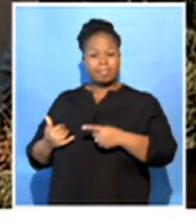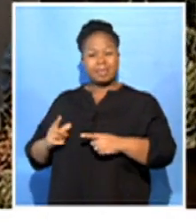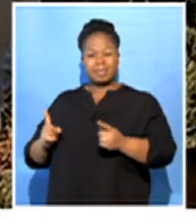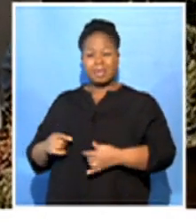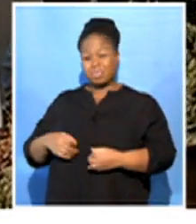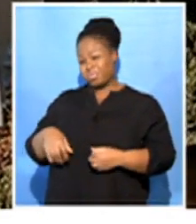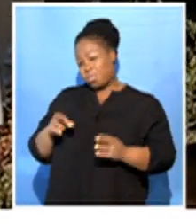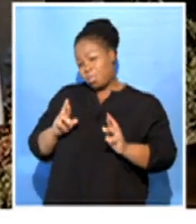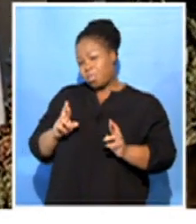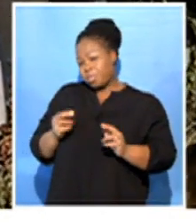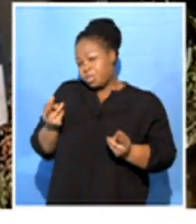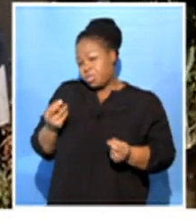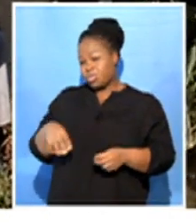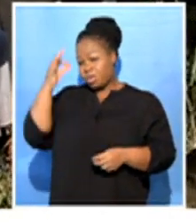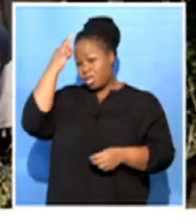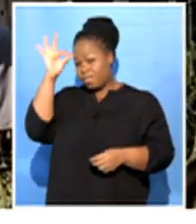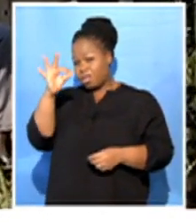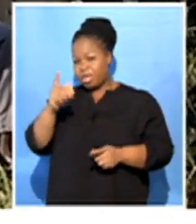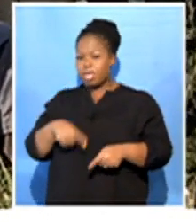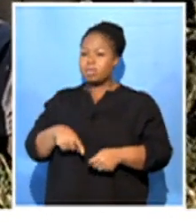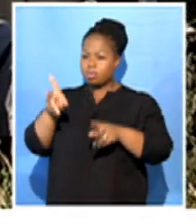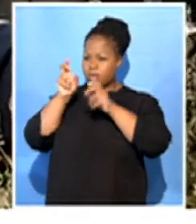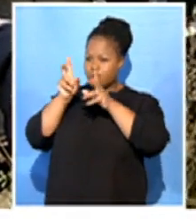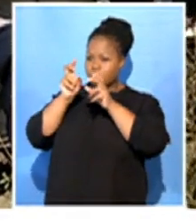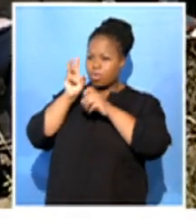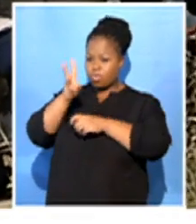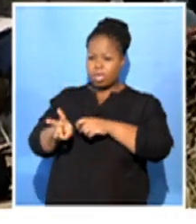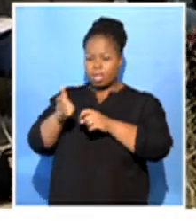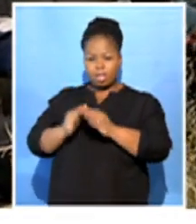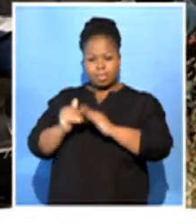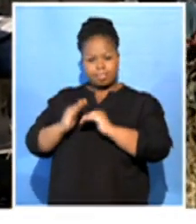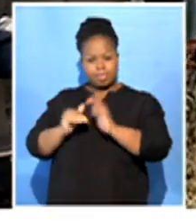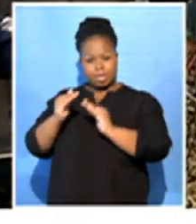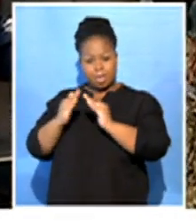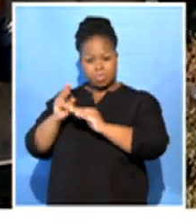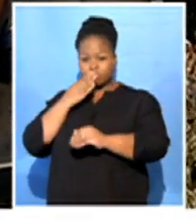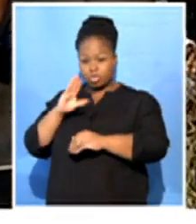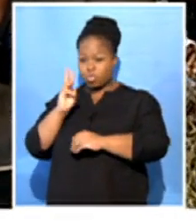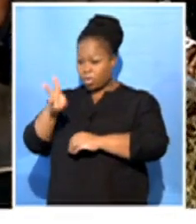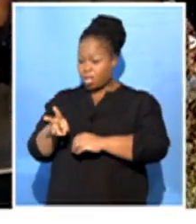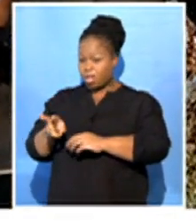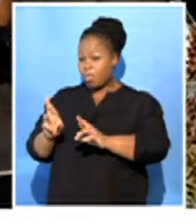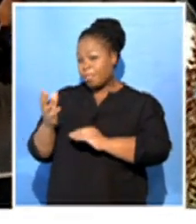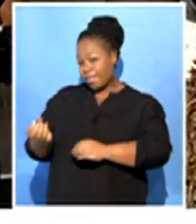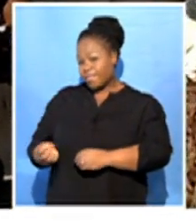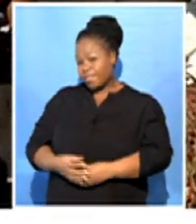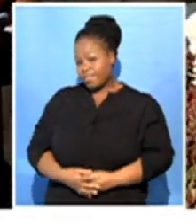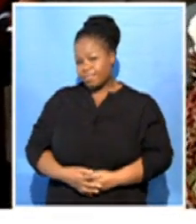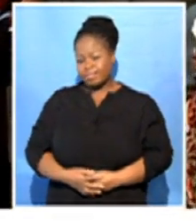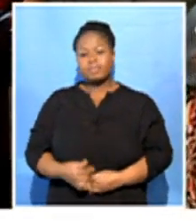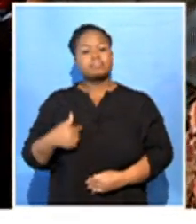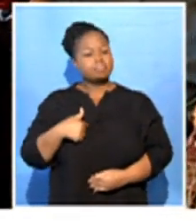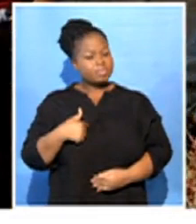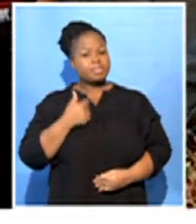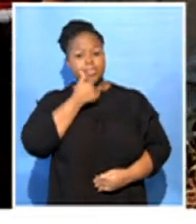rhulumente ungenileyo ngoku noko uzawuziqwalasela izikhalazo zenu nide nakhe lezi zindlu nithi kudala nezilindile? Ndibawe lithi kanti